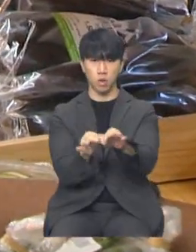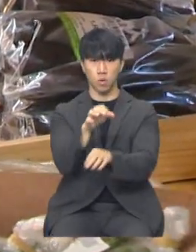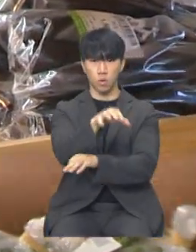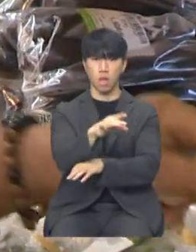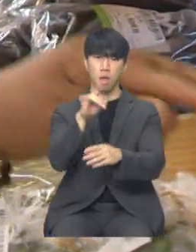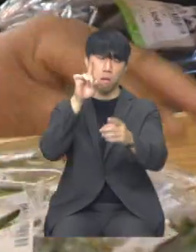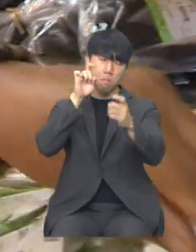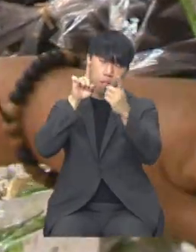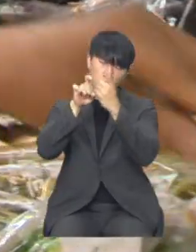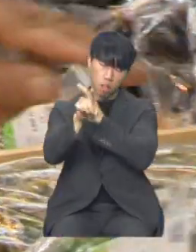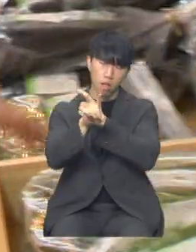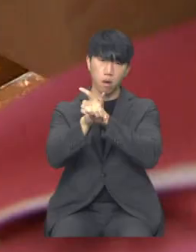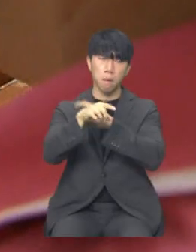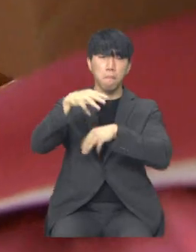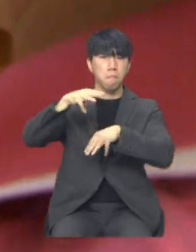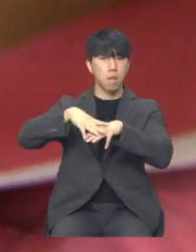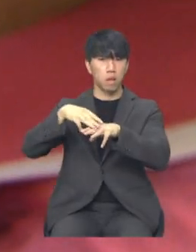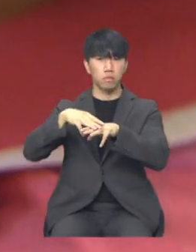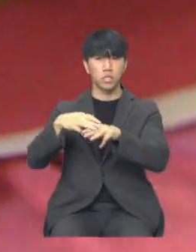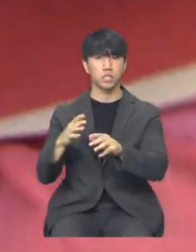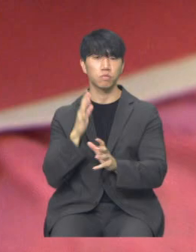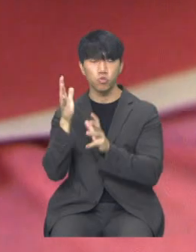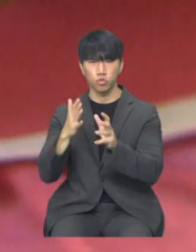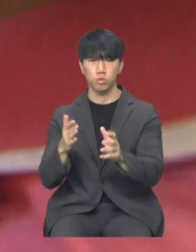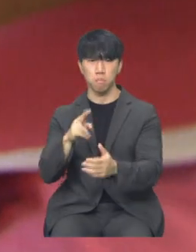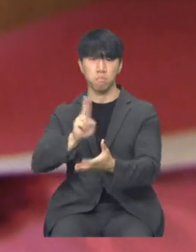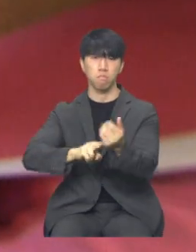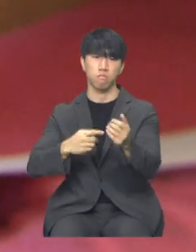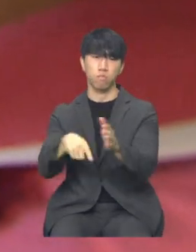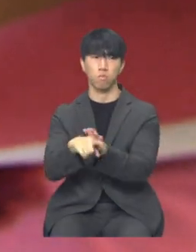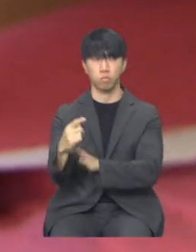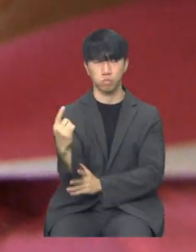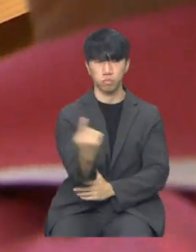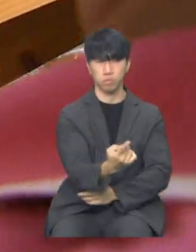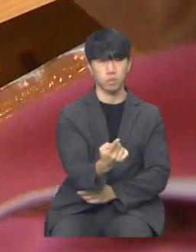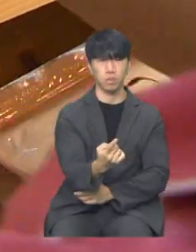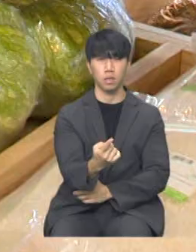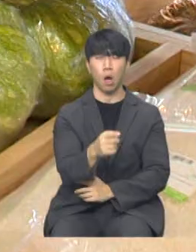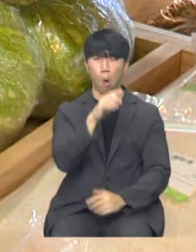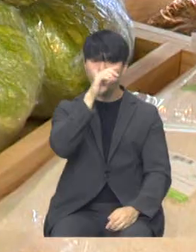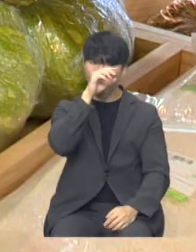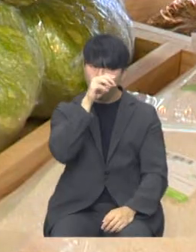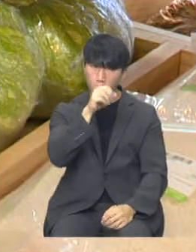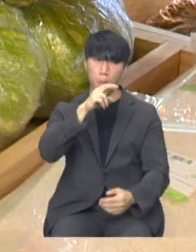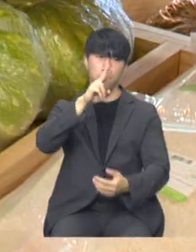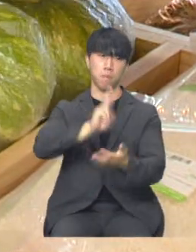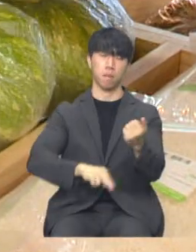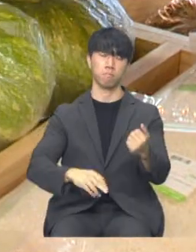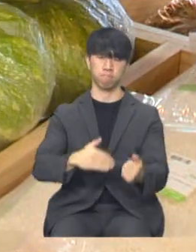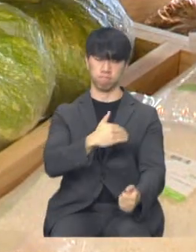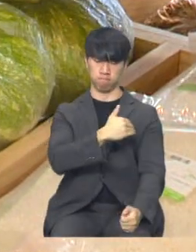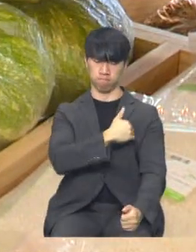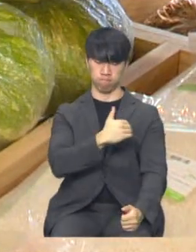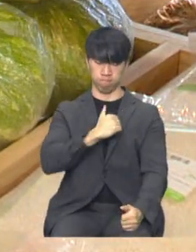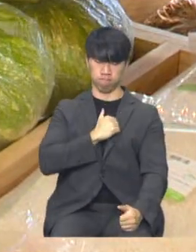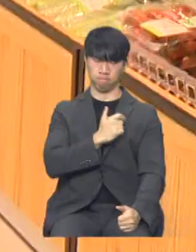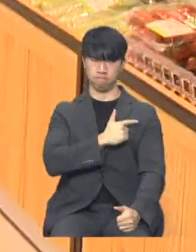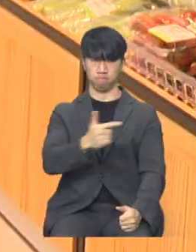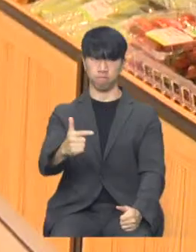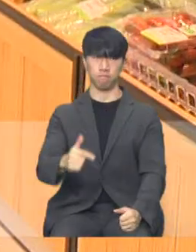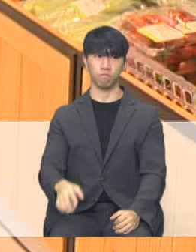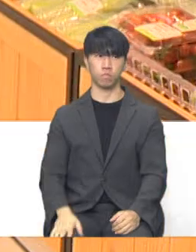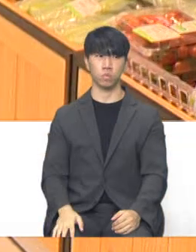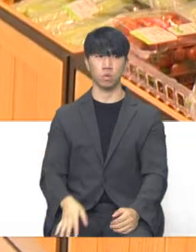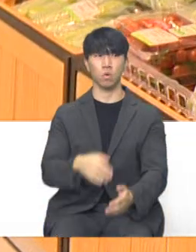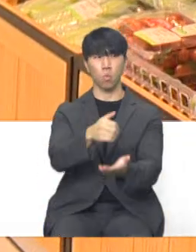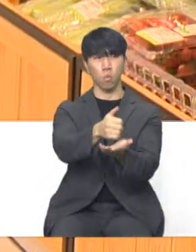매일 농산물을 판매하러 찾아옵니다. 좋은 식재료를 공급한다는 자부심이 큽니다. 이제 소비자 입장에서